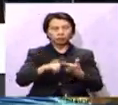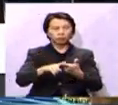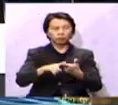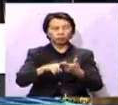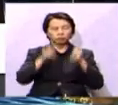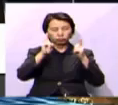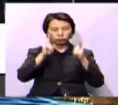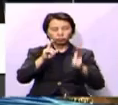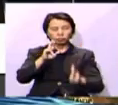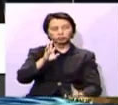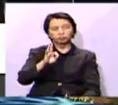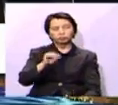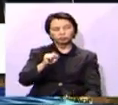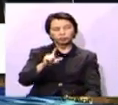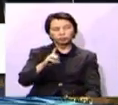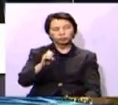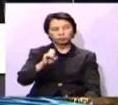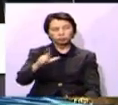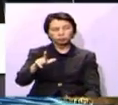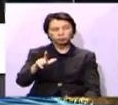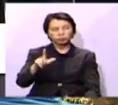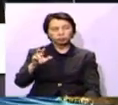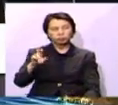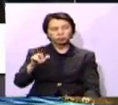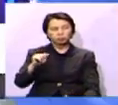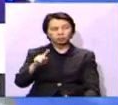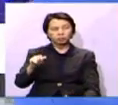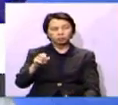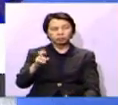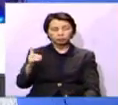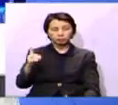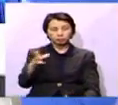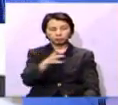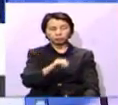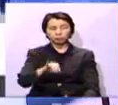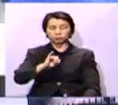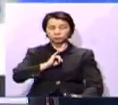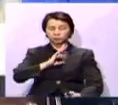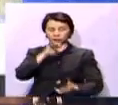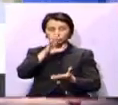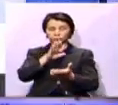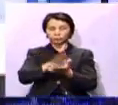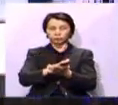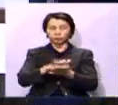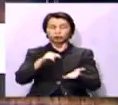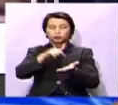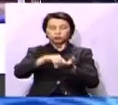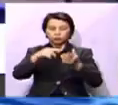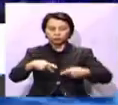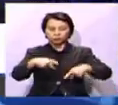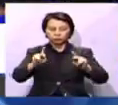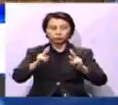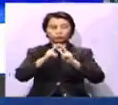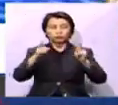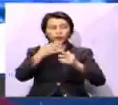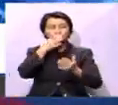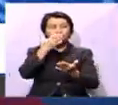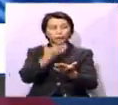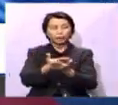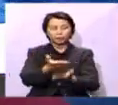Al-Fadil Syekh Abdul Razak Masri. Dan saya percaya ini adalah merupakan satu peluang yang sangat baik